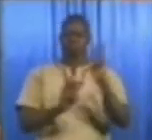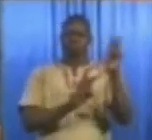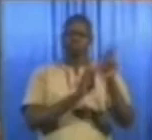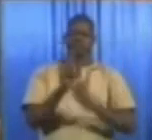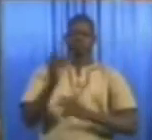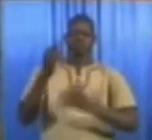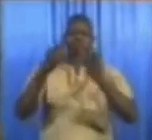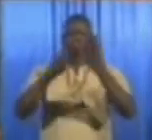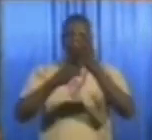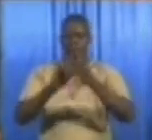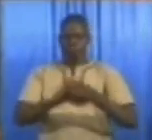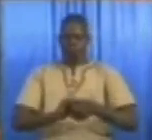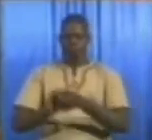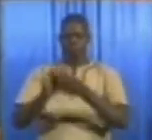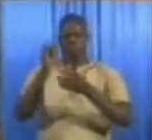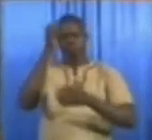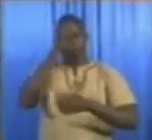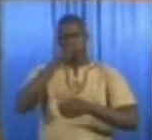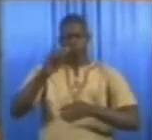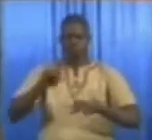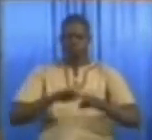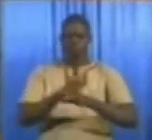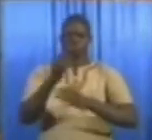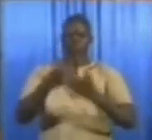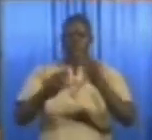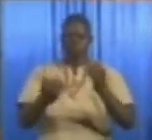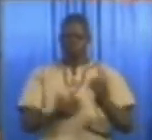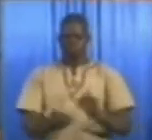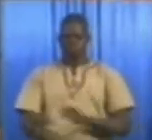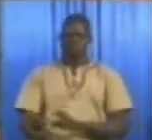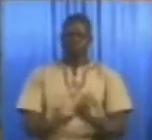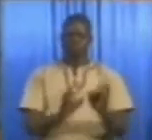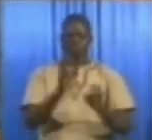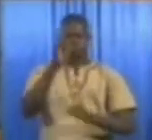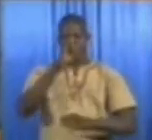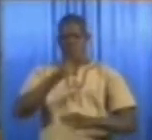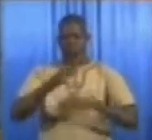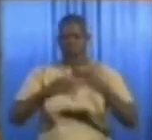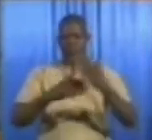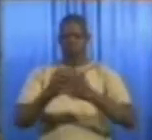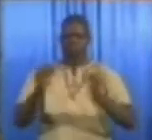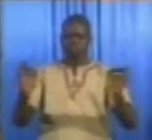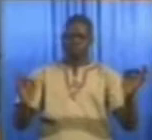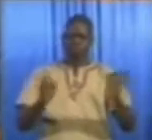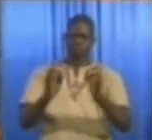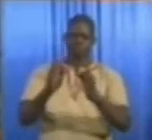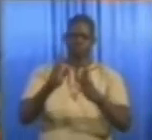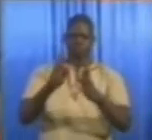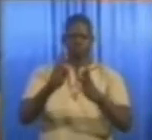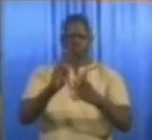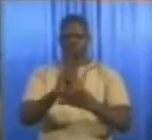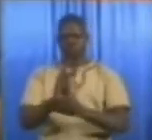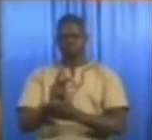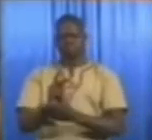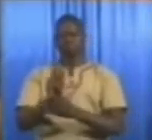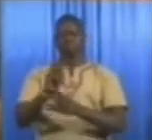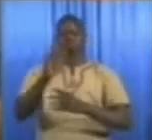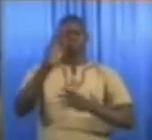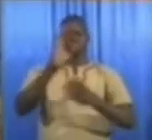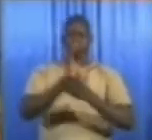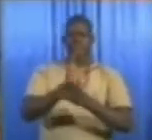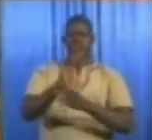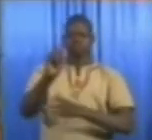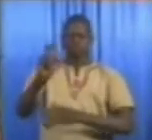marque d'une solidarité africaine sur quelque chose qui fait notre honneur à tous, qui est le Festival panafricain du cinéma et de télévision de